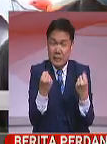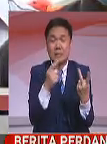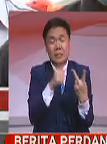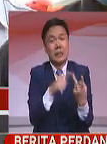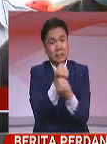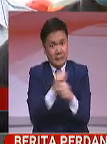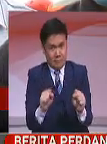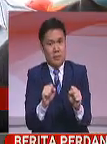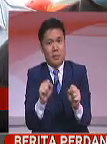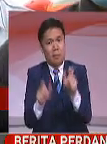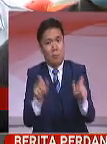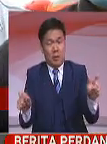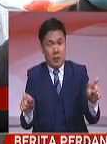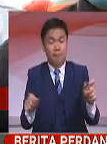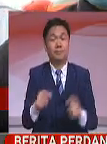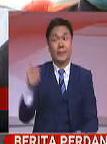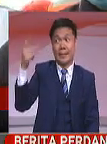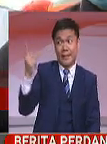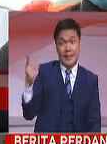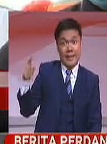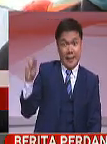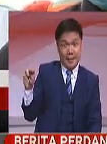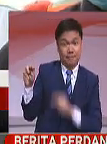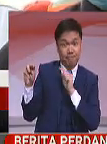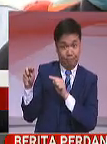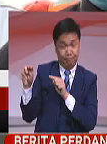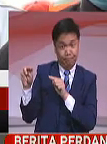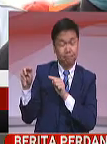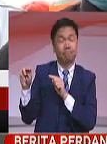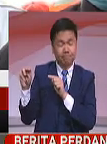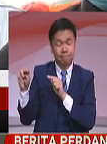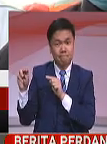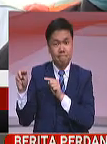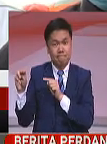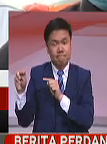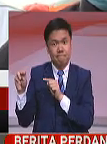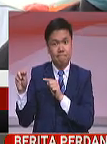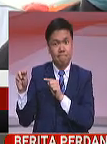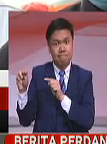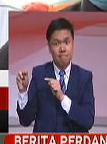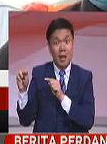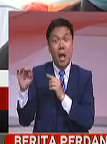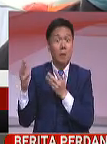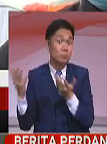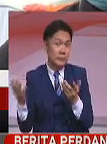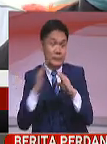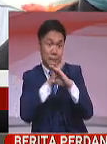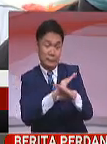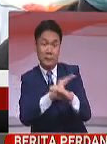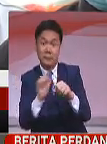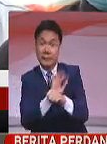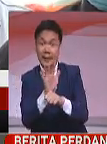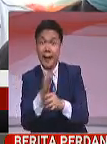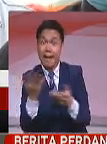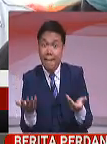pandangan Kementerian Kesihatan, salah satu langkah untuk membendung penularan ini